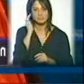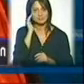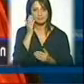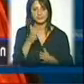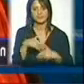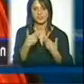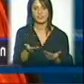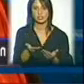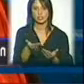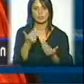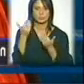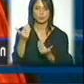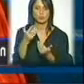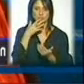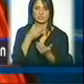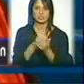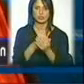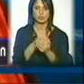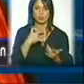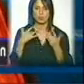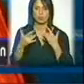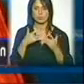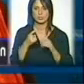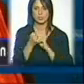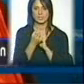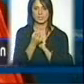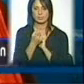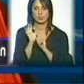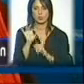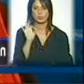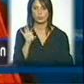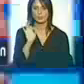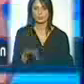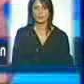ვთავაზობთ მის კონცერტს, რომელიც ჩატარდება 11 ოქტომბერს.